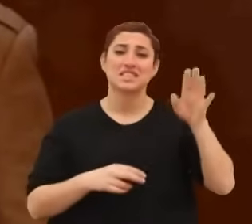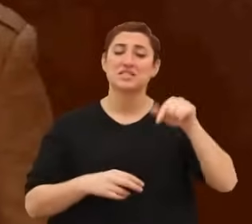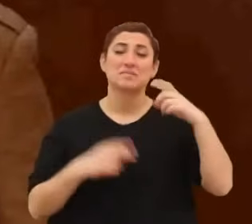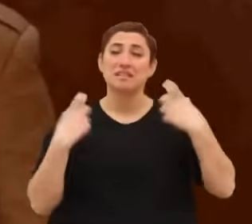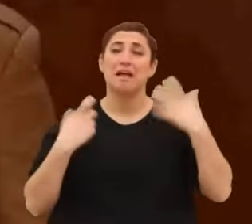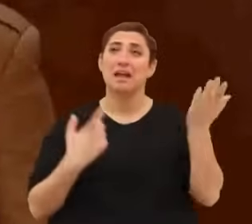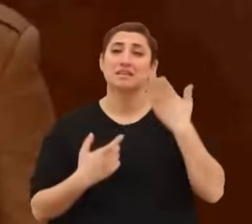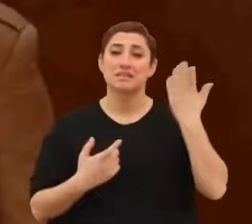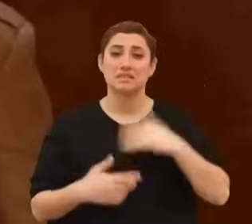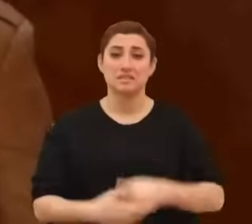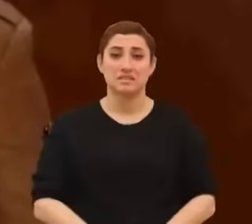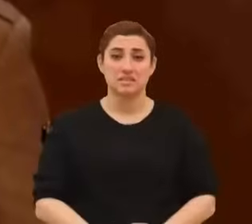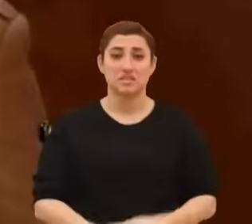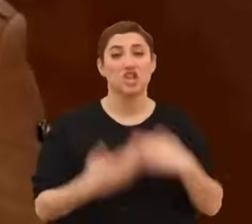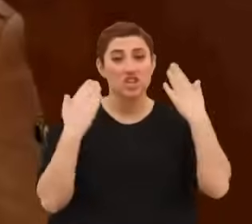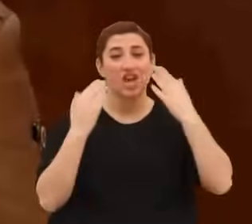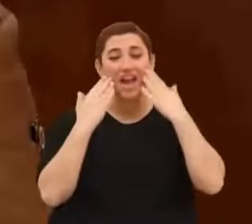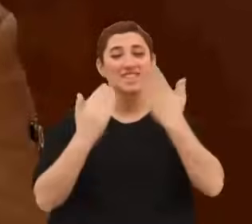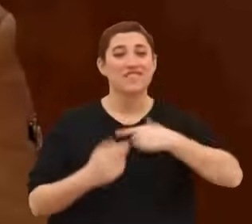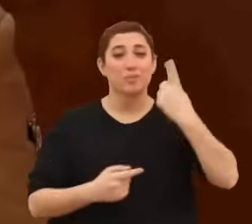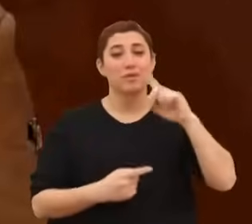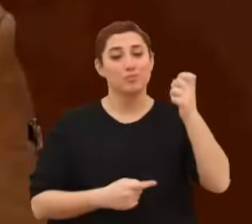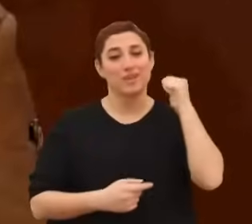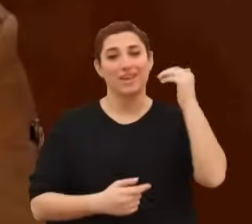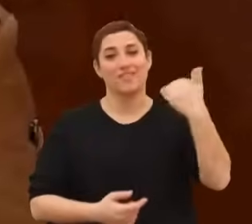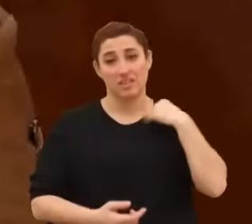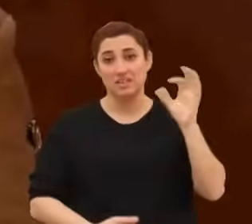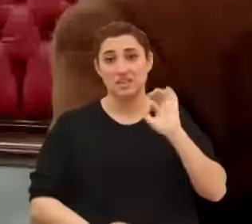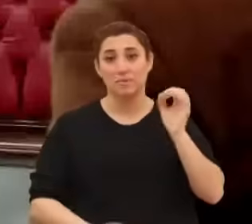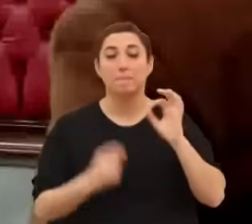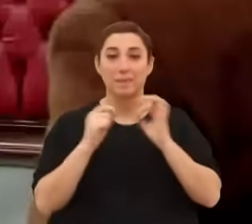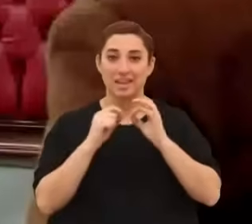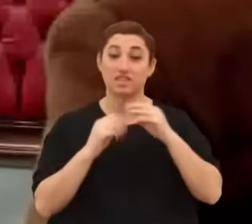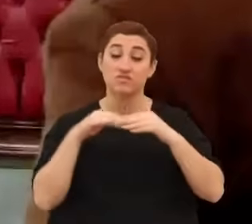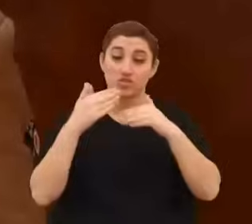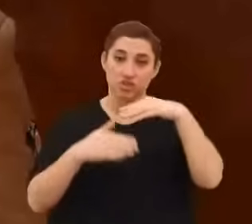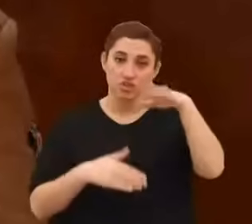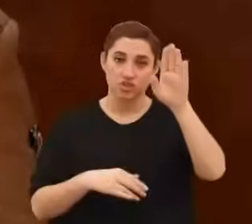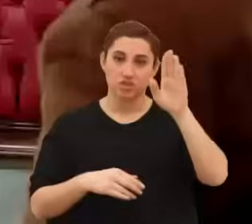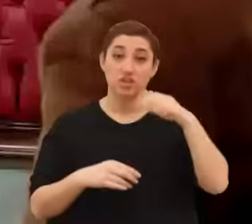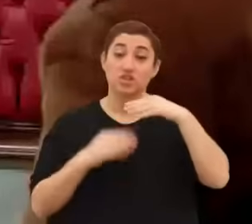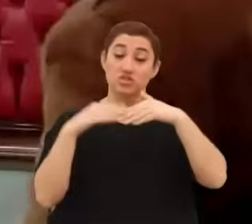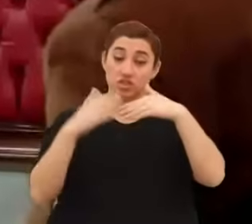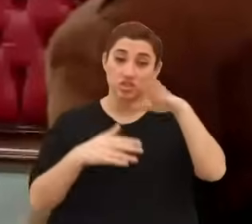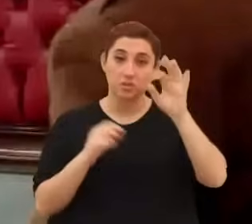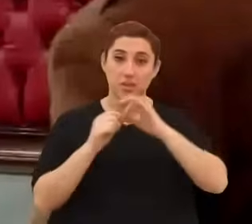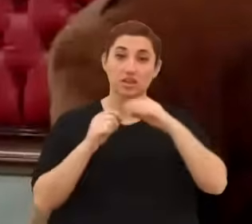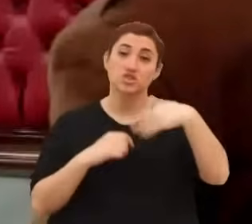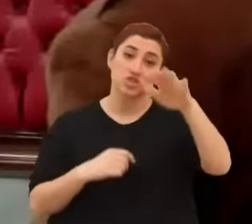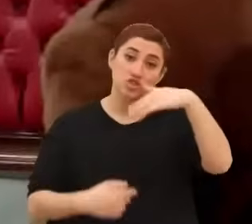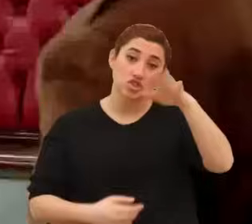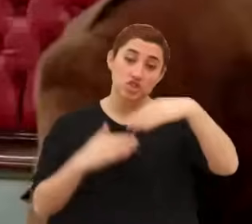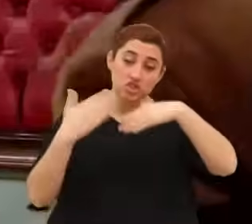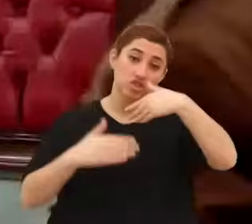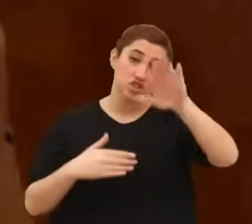şimdi nerelerdedir ya. İnşallah hayırsever biri bulur da geri getirir ya, öyle değil mi? Bekir, çık dışarı. He? Çık dışarı Bekir. Çık dışarı, çık,